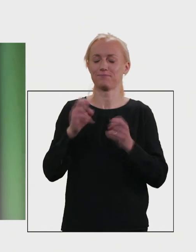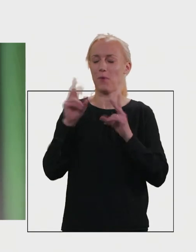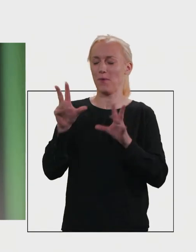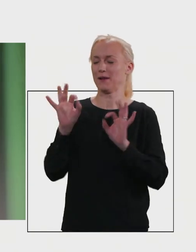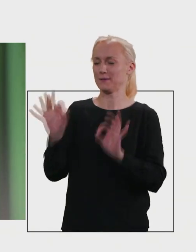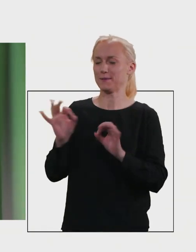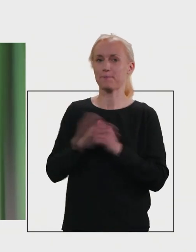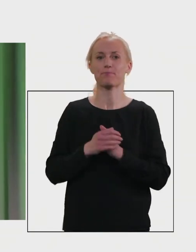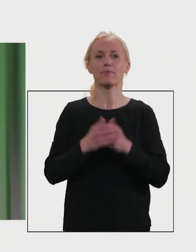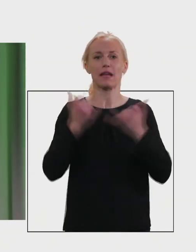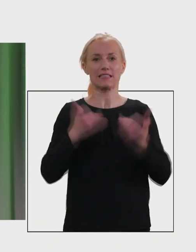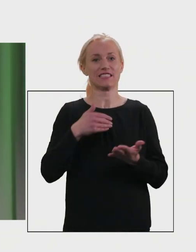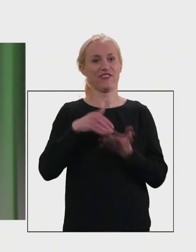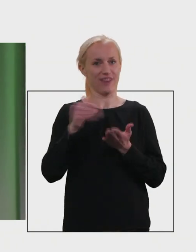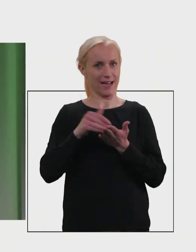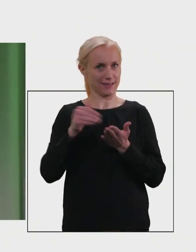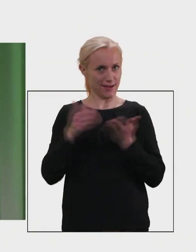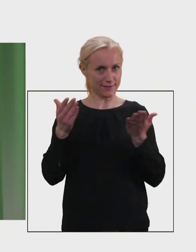klar. Gut, wir machen weiter.